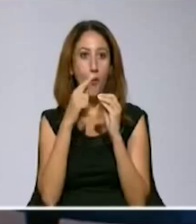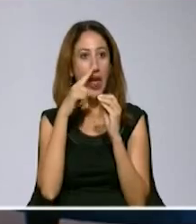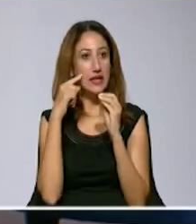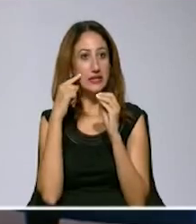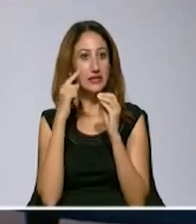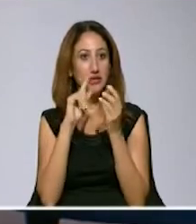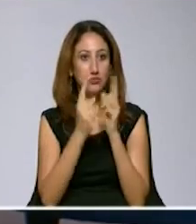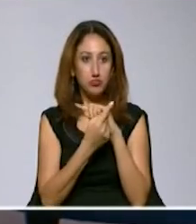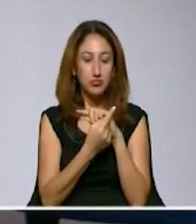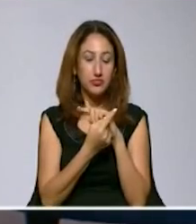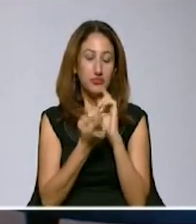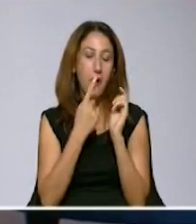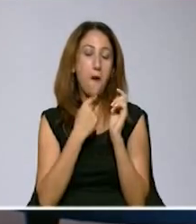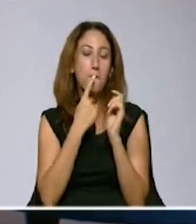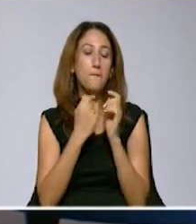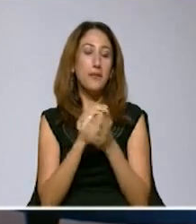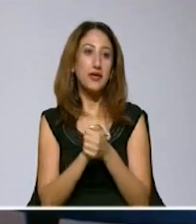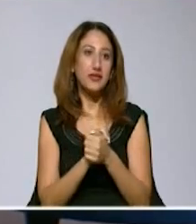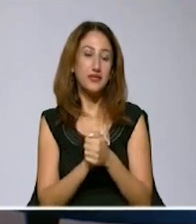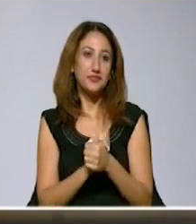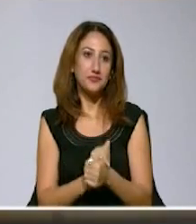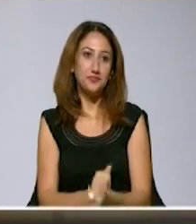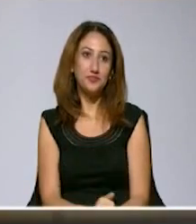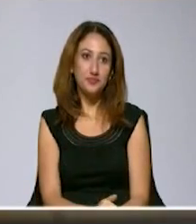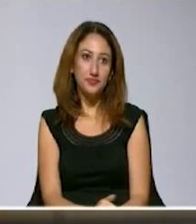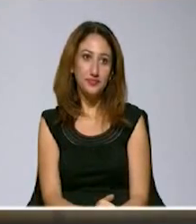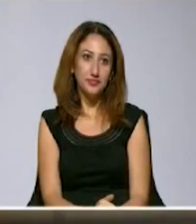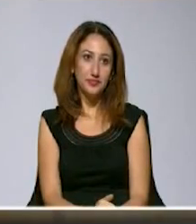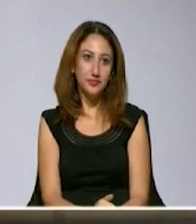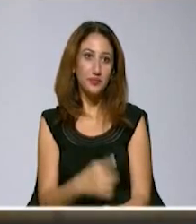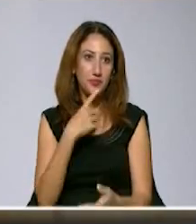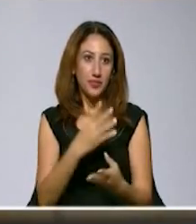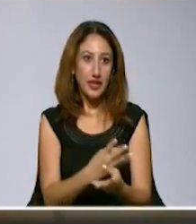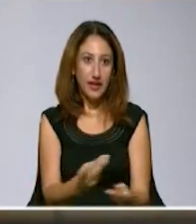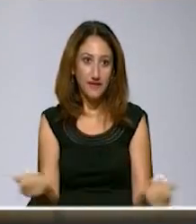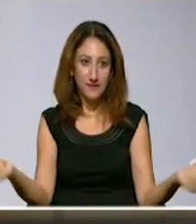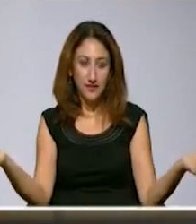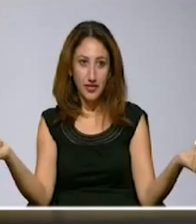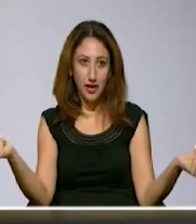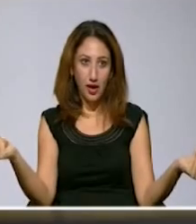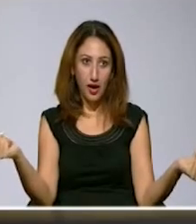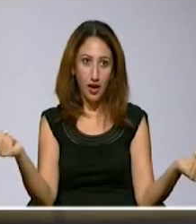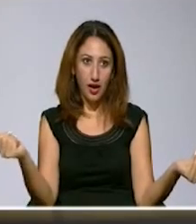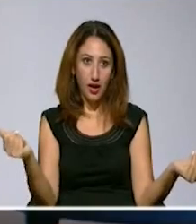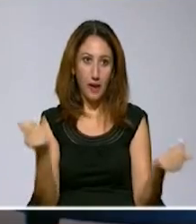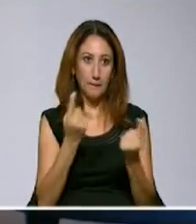يا حمرا فعلا؟ دي حمرا. دي كانت زرقاء دلوقتي. نفتح الكروت الثانيه كلها كروت عاديه. ايه